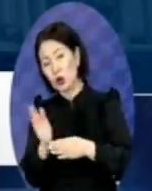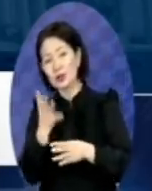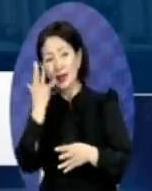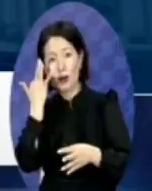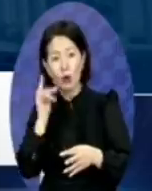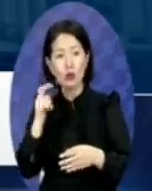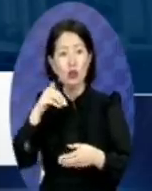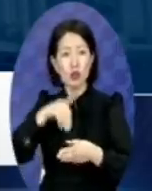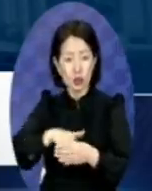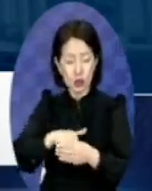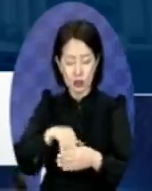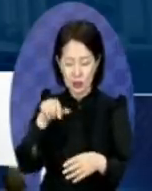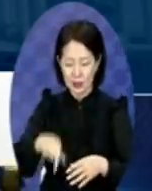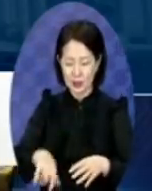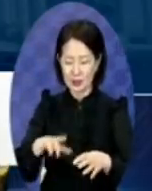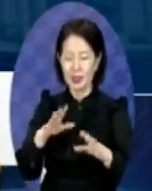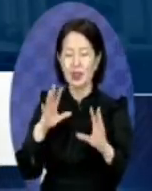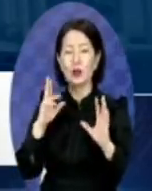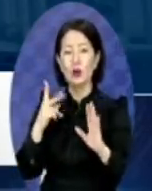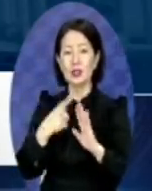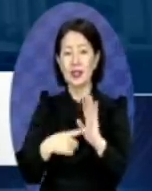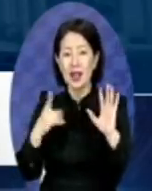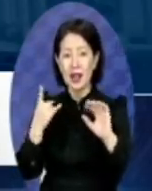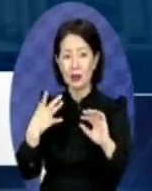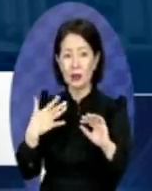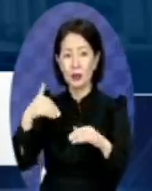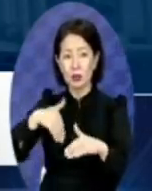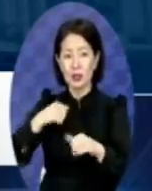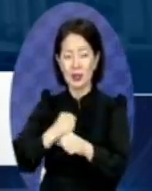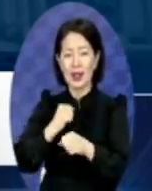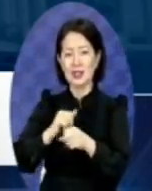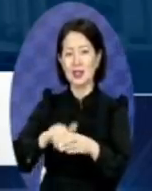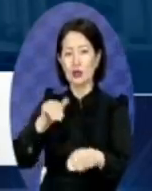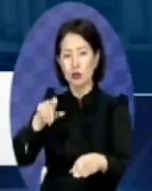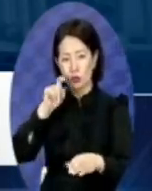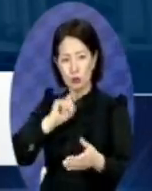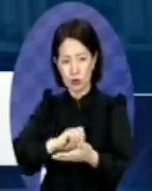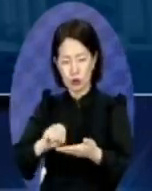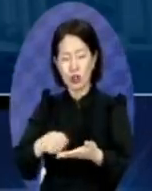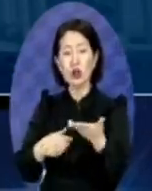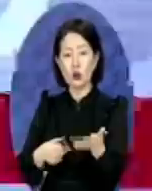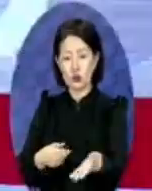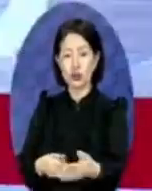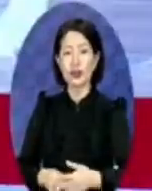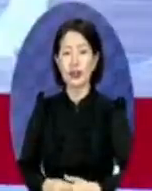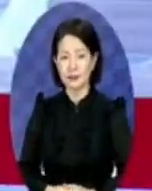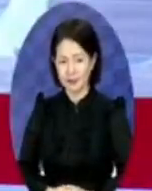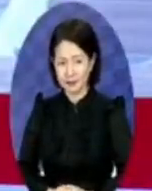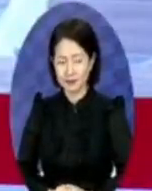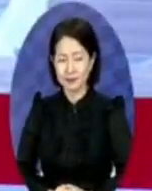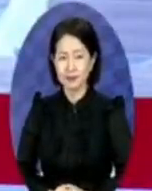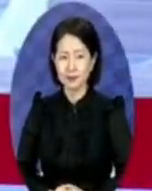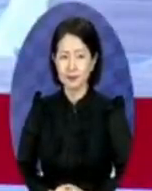өнөгийн дотор буюу энэ сарын 15-ны дотор ажилласан чөлөөлөгдөх хүсэлтээ гаргаж байна.